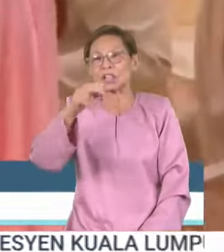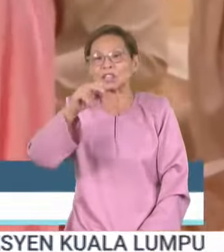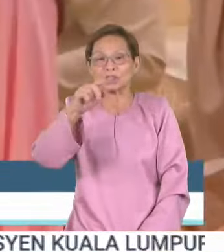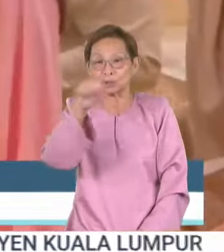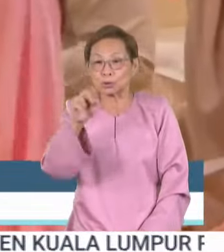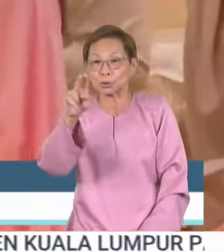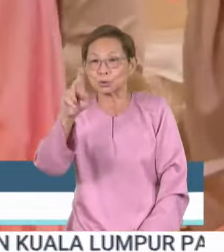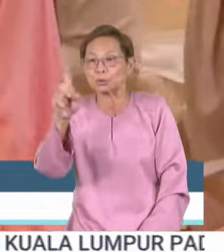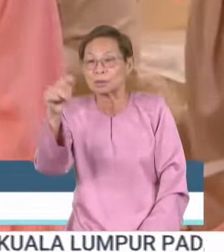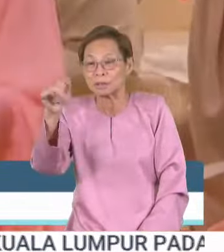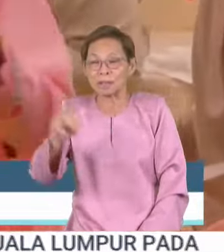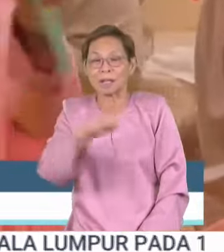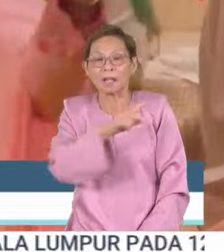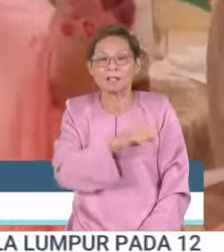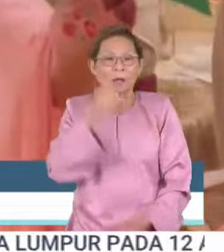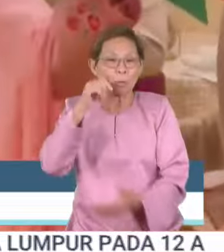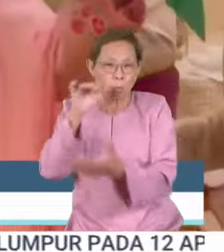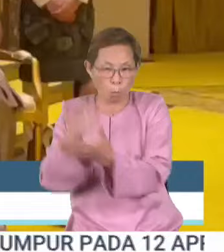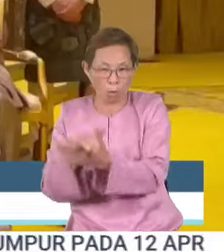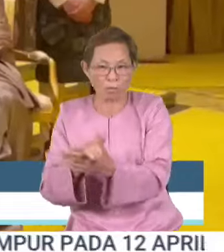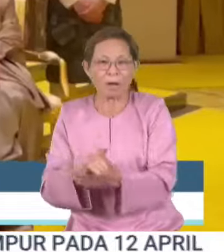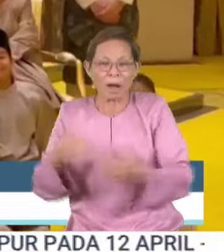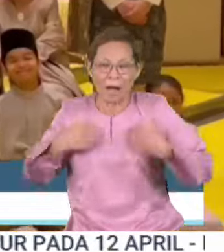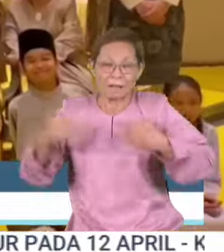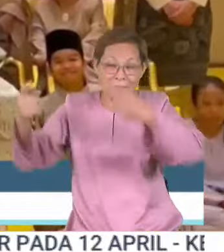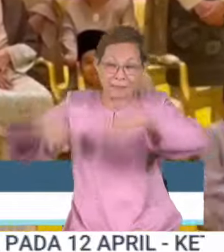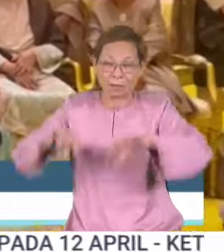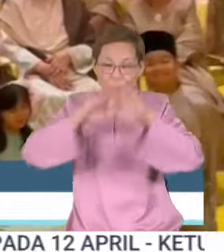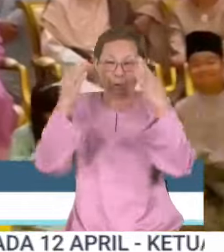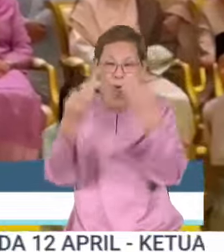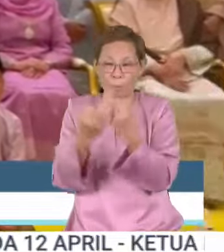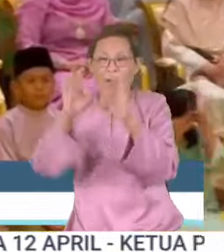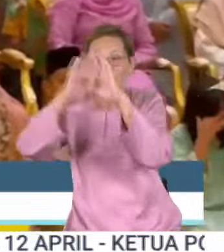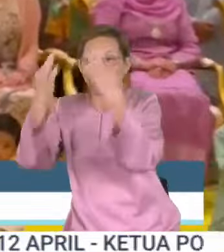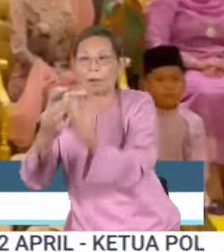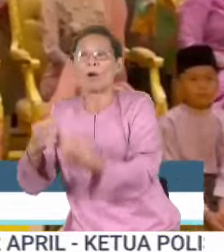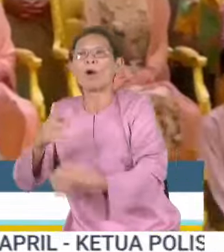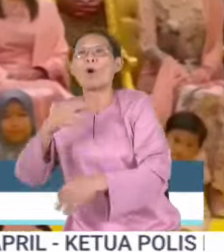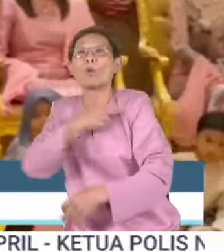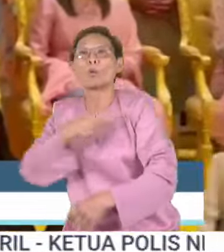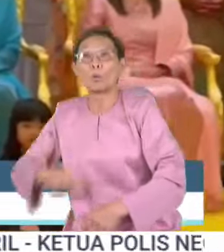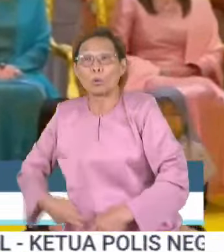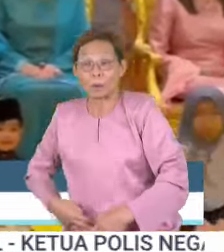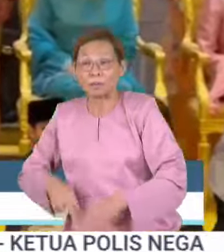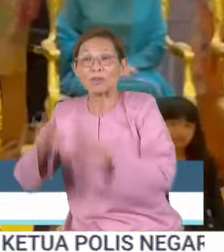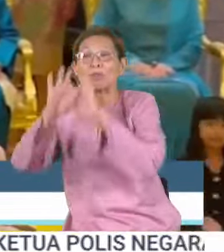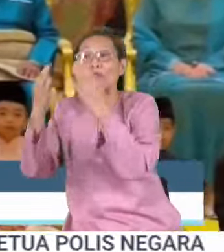Mahkota Kedah Cik Puan Nur Juli Arif. Turut hadir kerabat-kerabat Diraja Kedah.